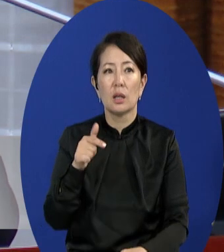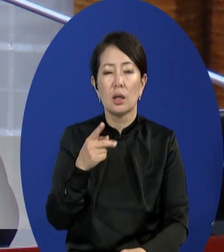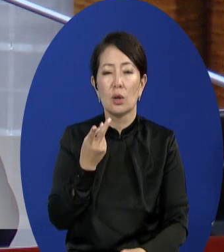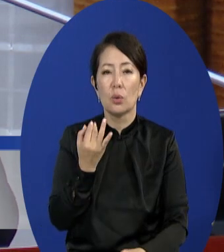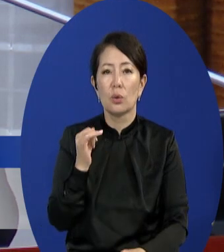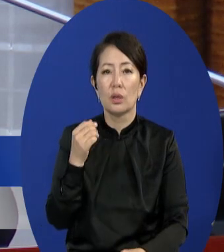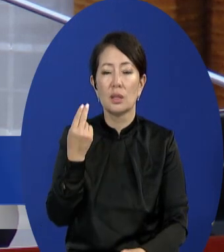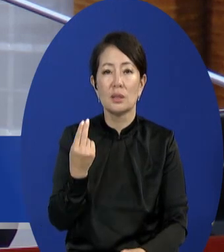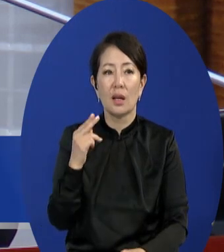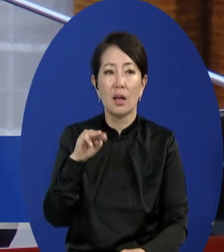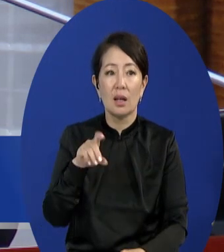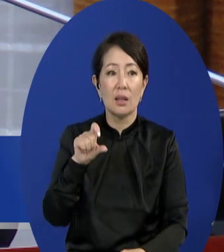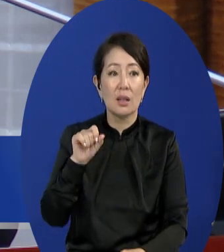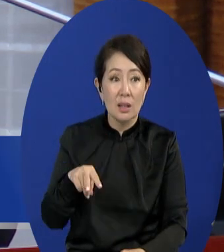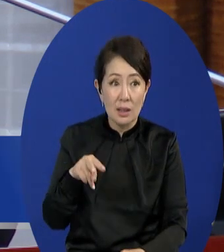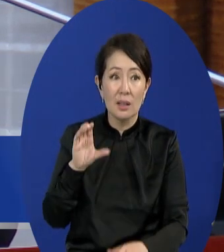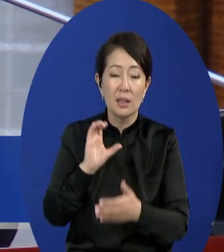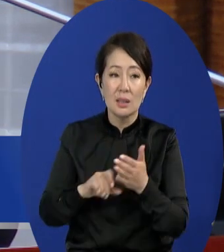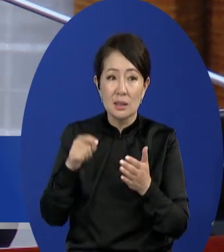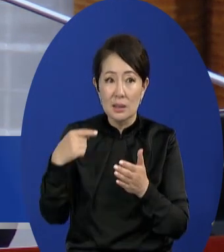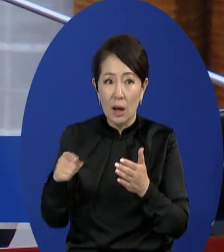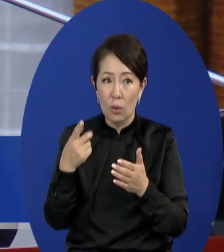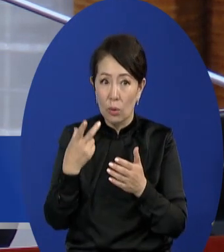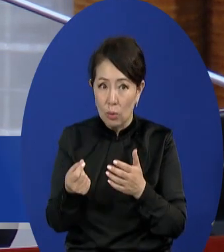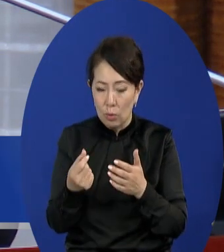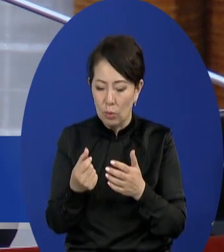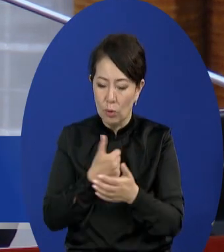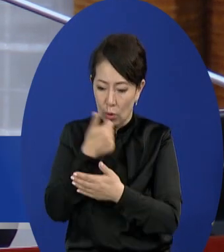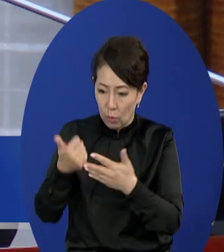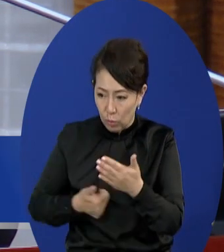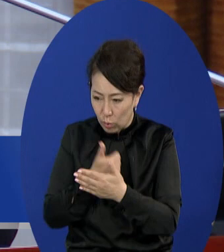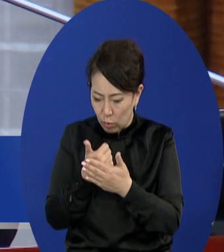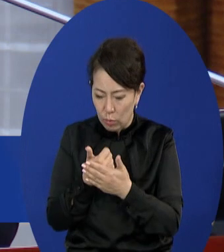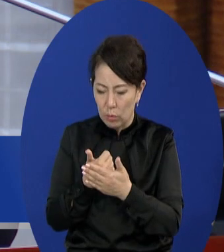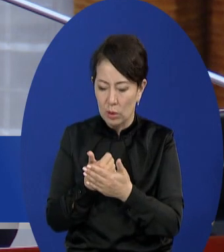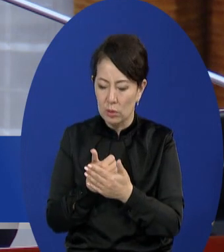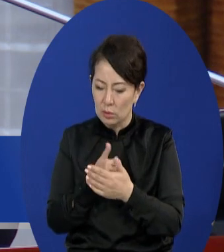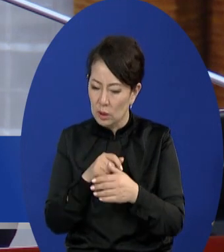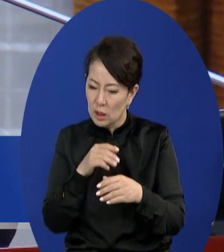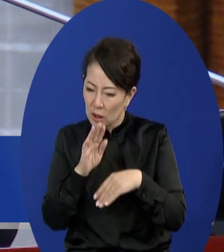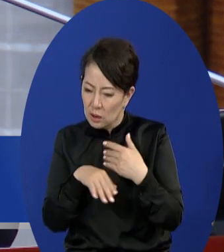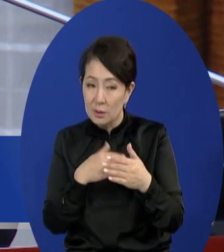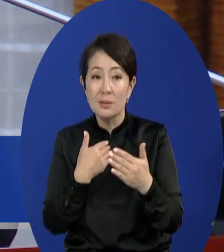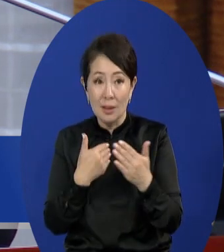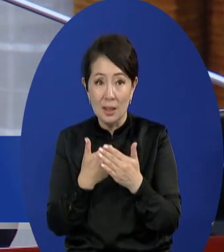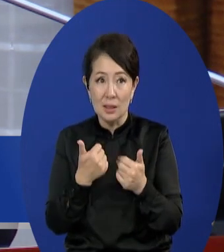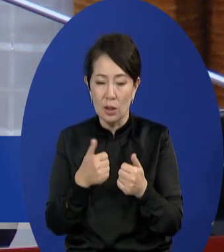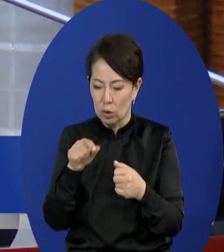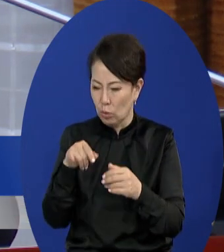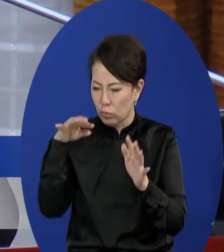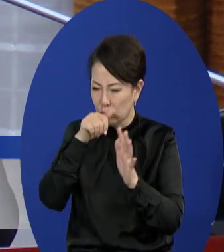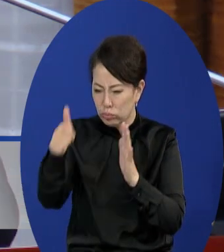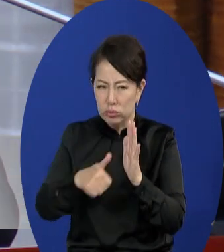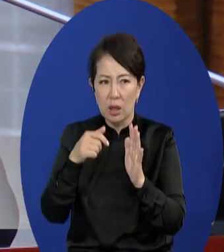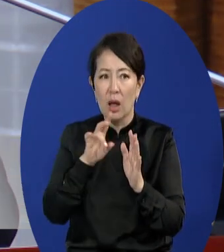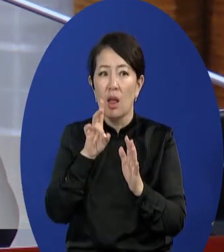төгөлдөр нэвтэрсэн тохиолдолд одоо нааштай гаргалгаа гарах ба одоогоор бүрэн төгөлдөр нэвтрээгүй учраас яг